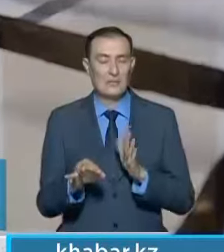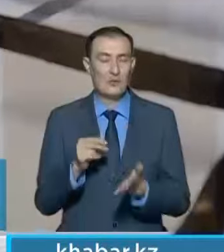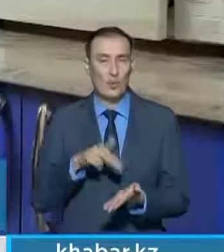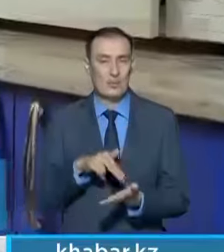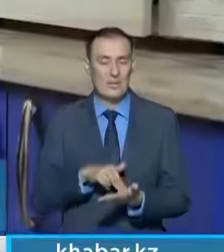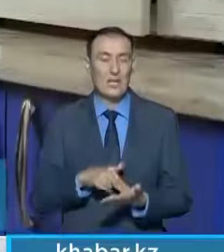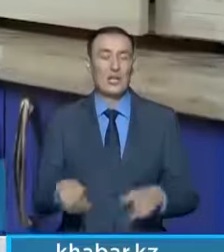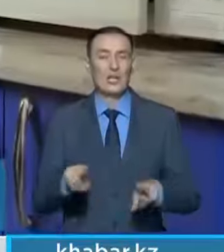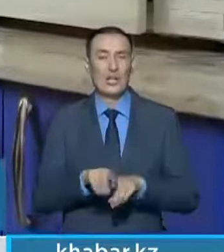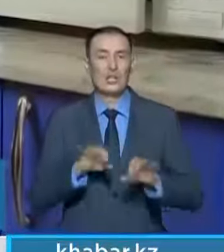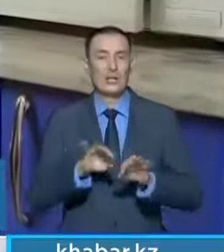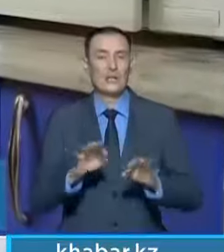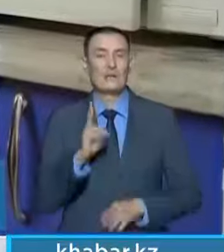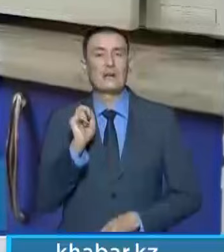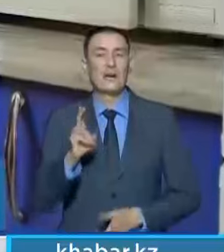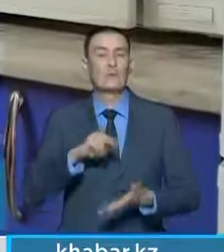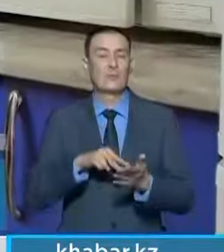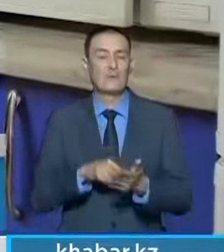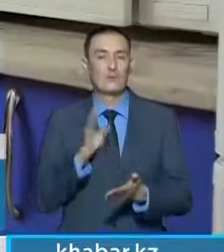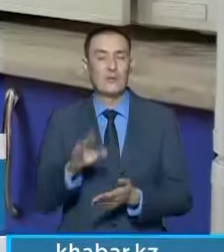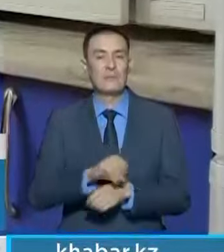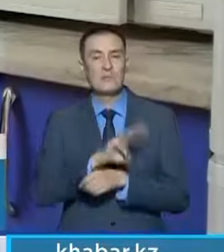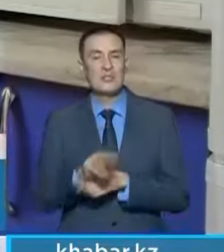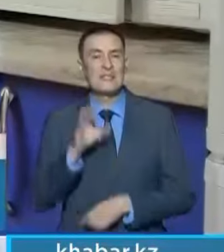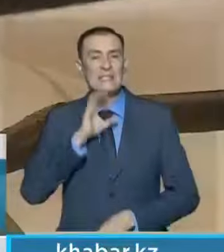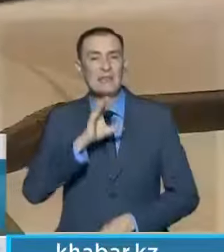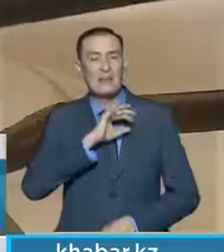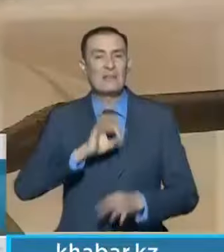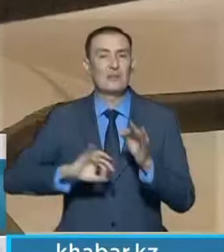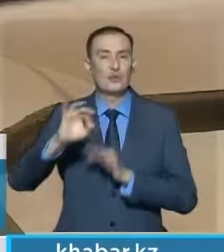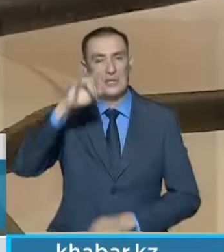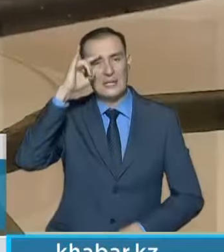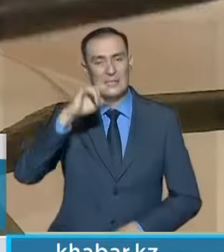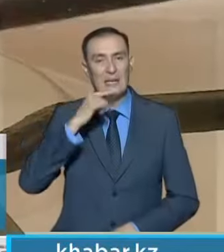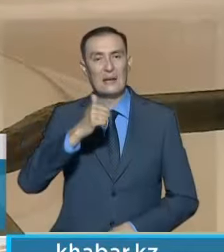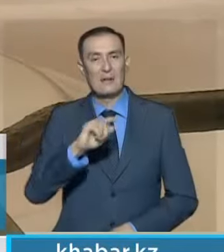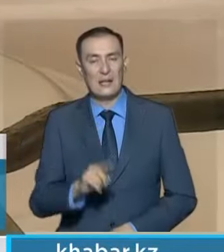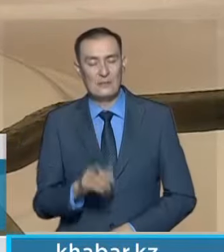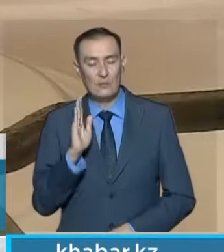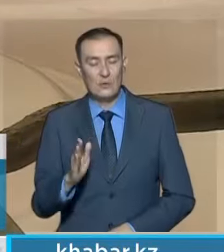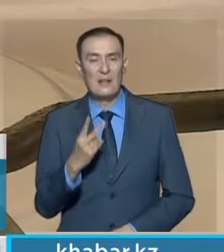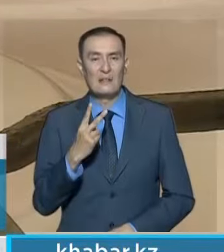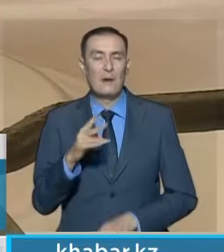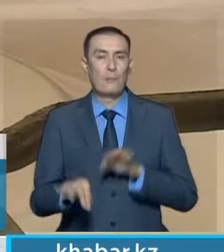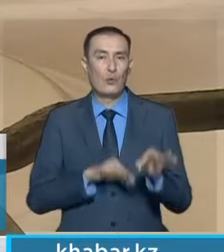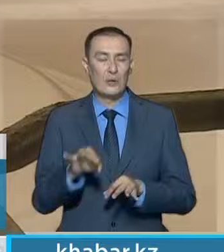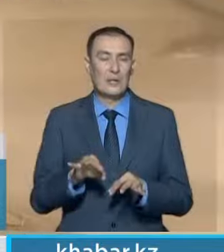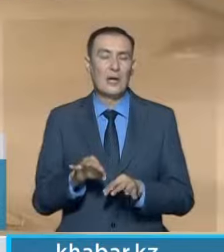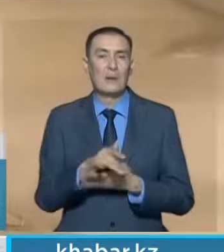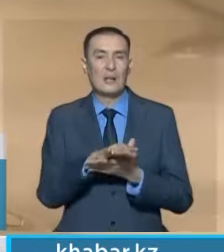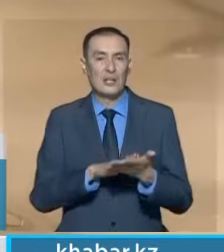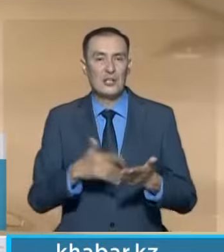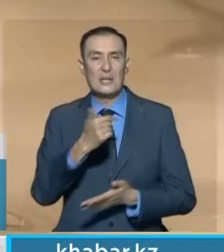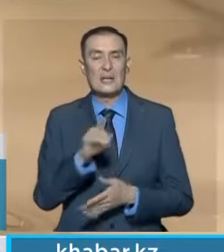14,6%. Также он рассказал, как планирует газифицировать северные и восточные регионы. Сейчас рассматривается два варианта. Это продление